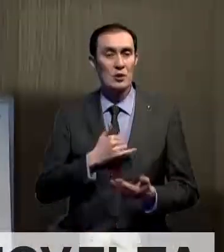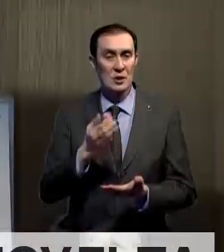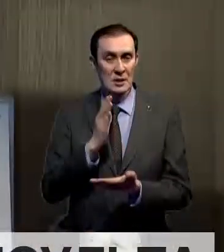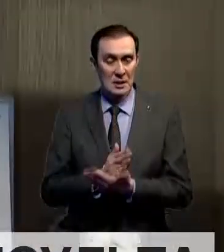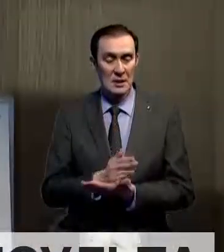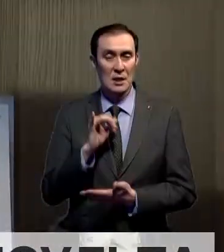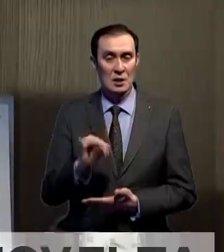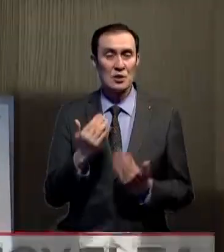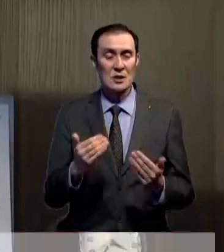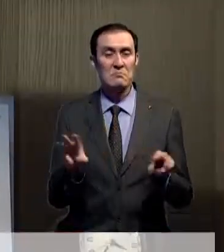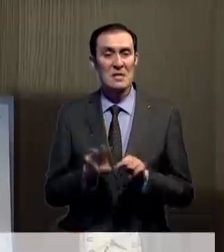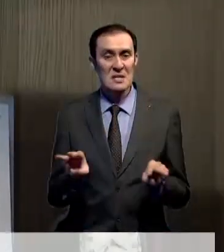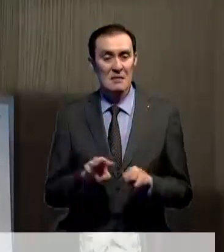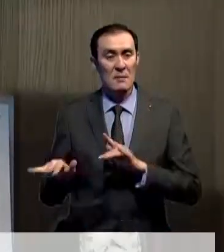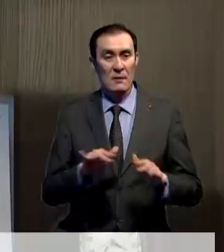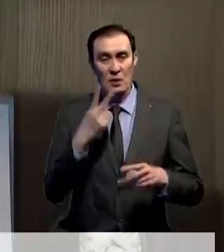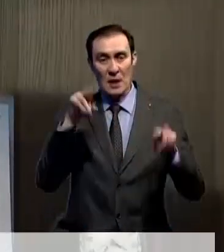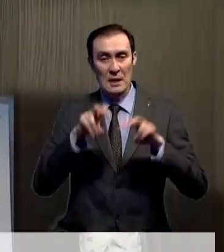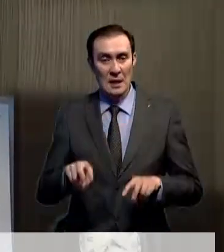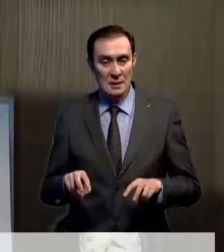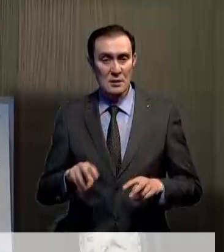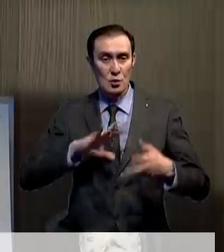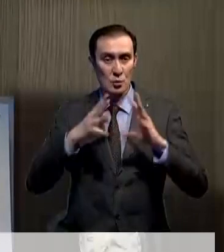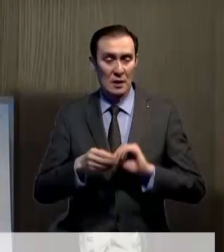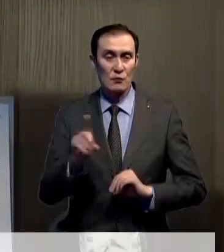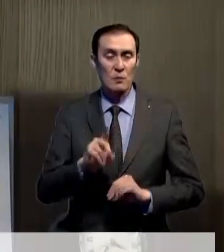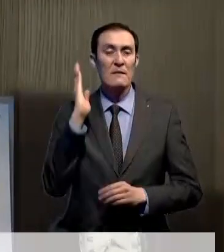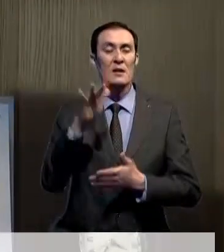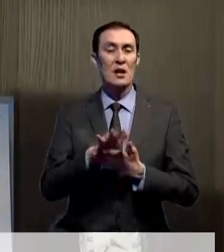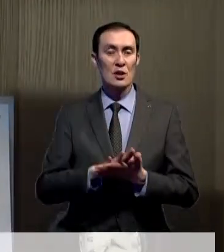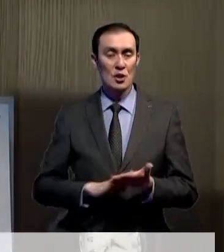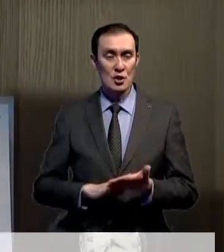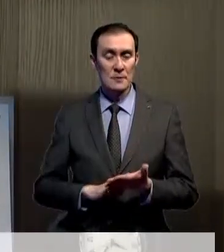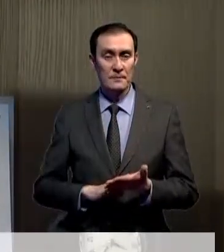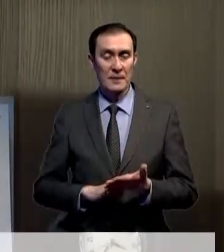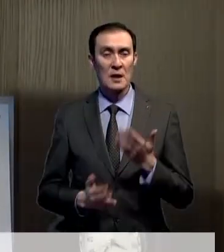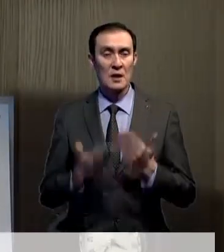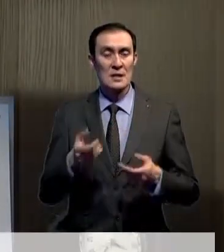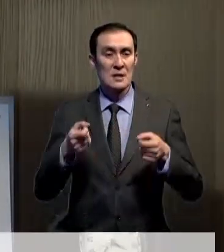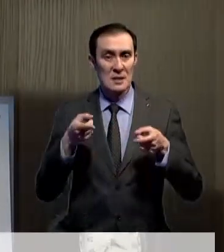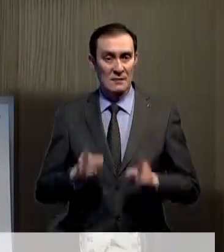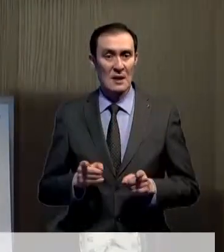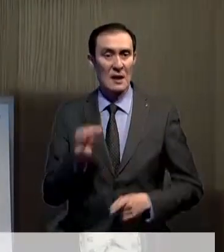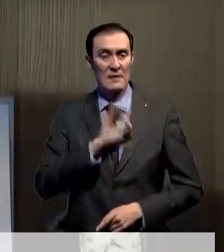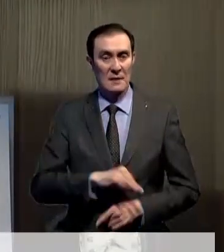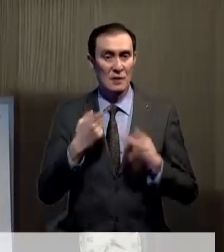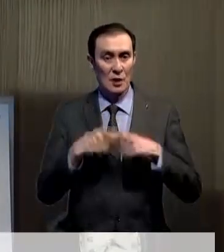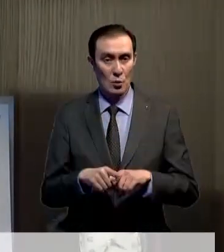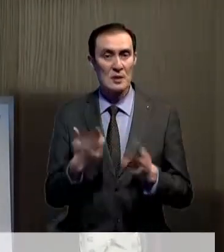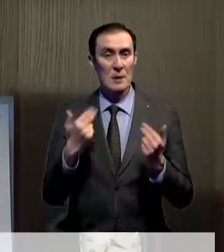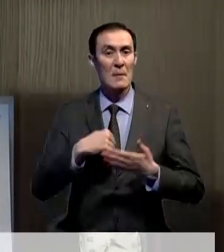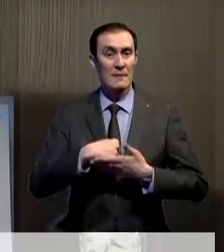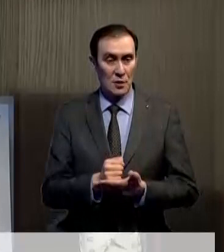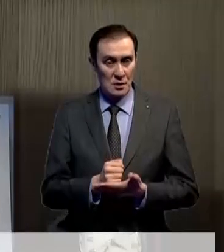и сейчас министерство проводит анализ этих данных для того, чтобы в дальнейшем, если действительно эффективность этой технологии